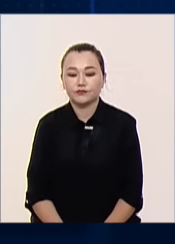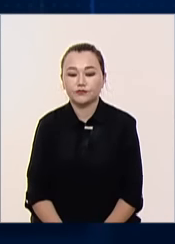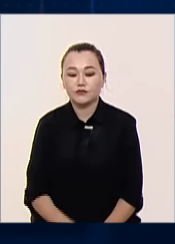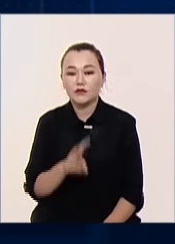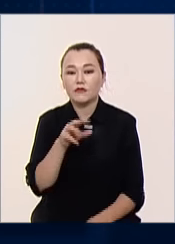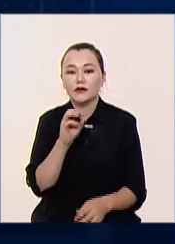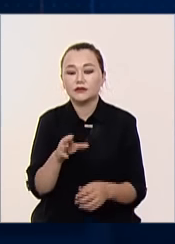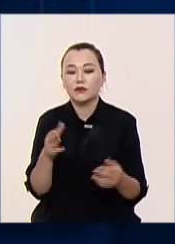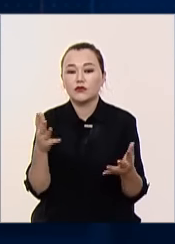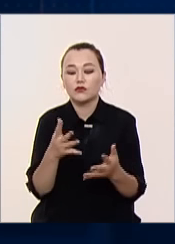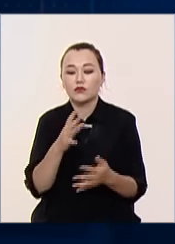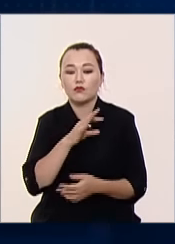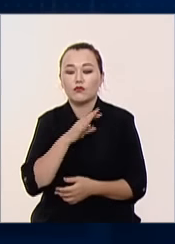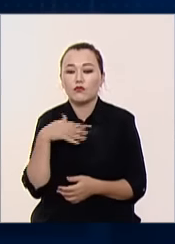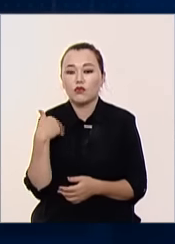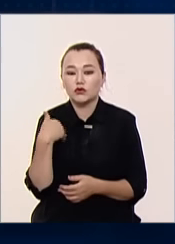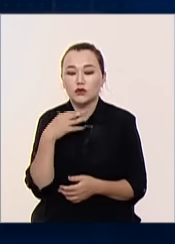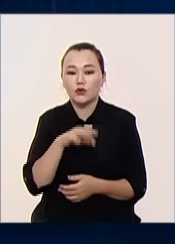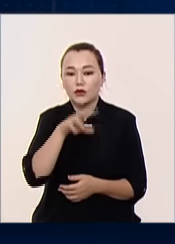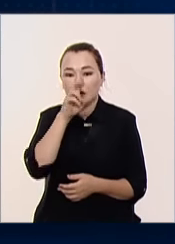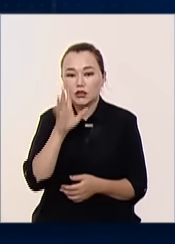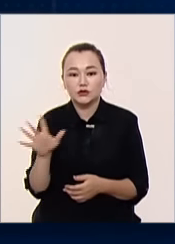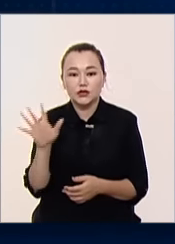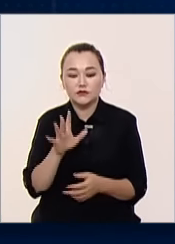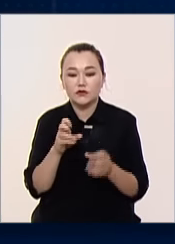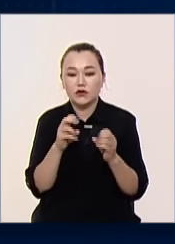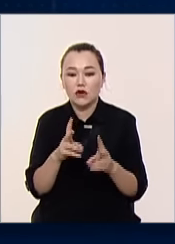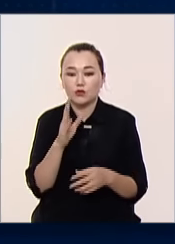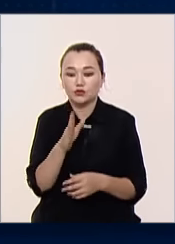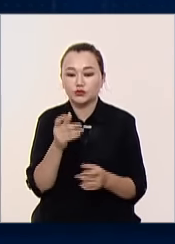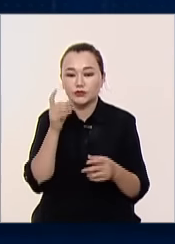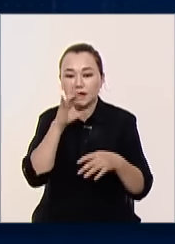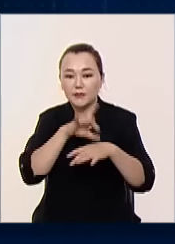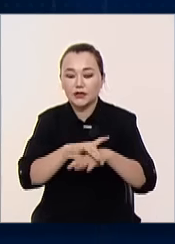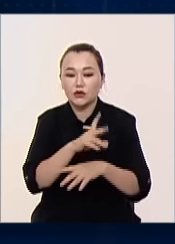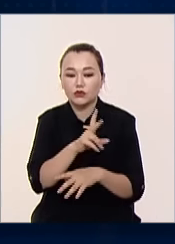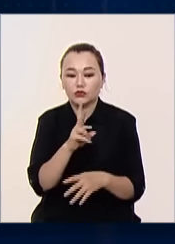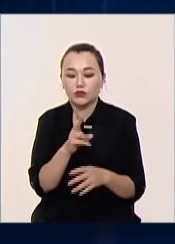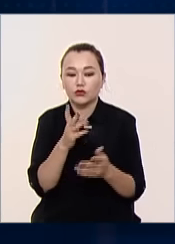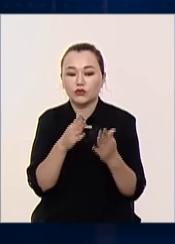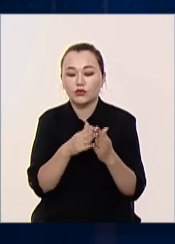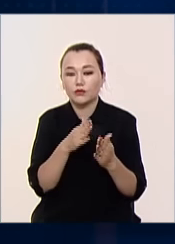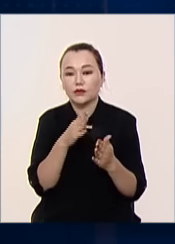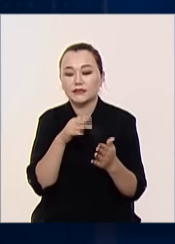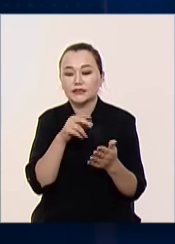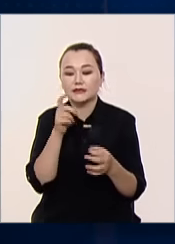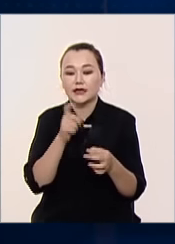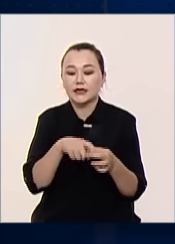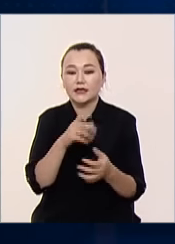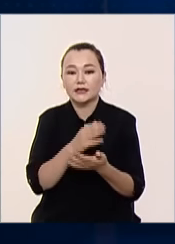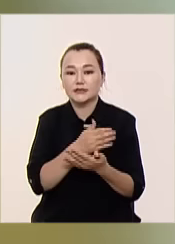Максим, а какова польза от этого государству и как будут определять тех, чье имущество не